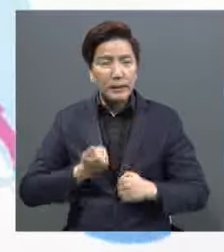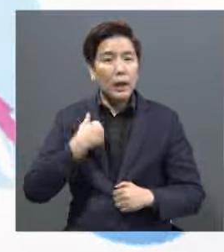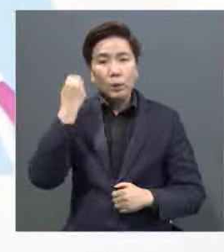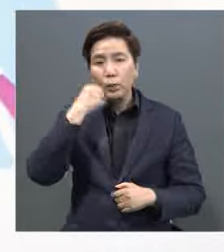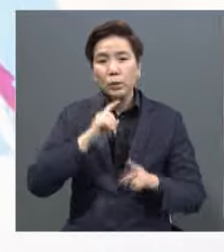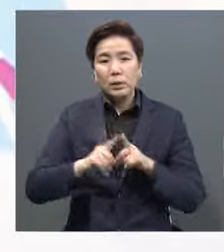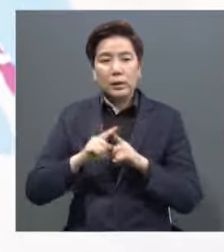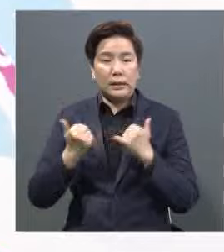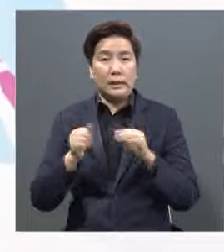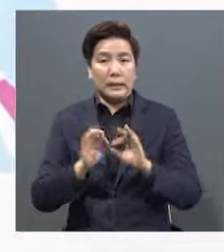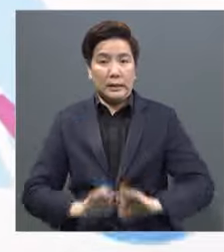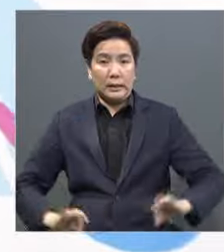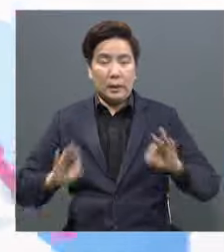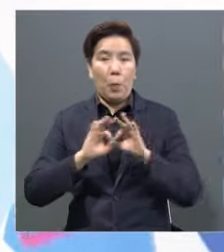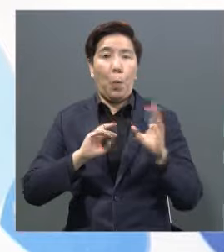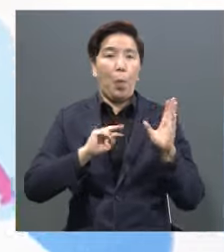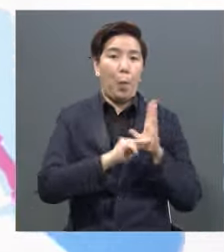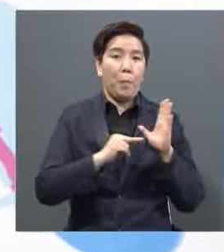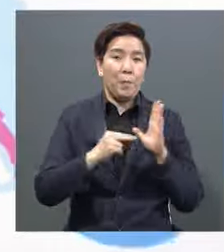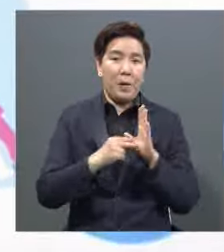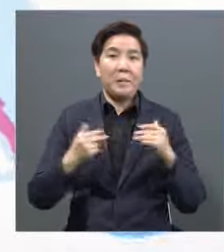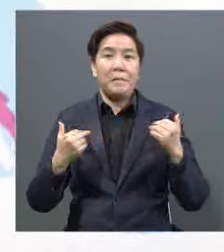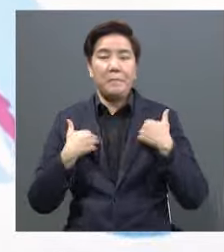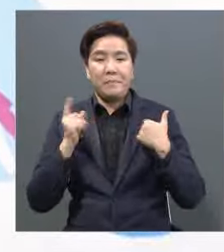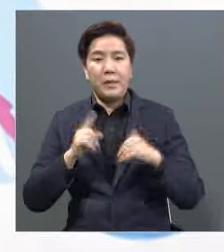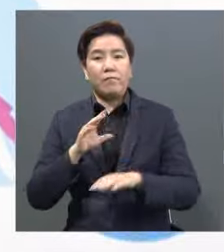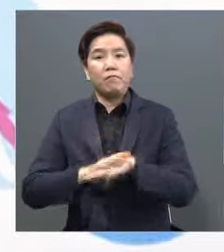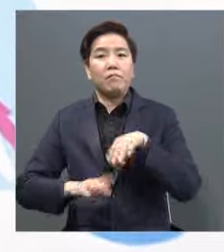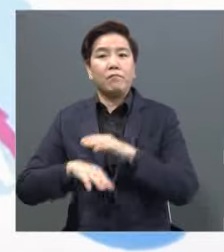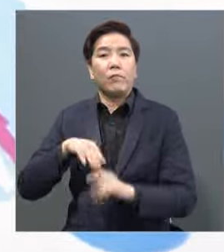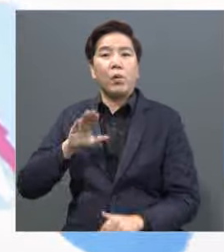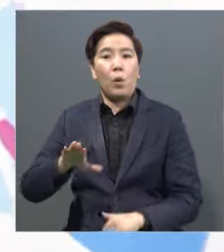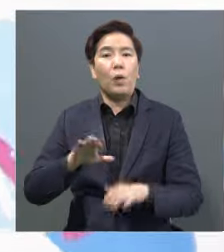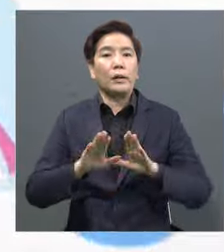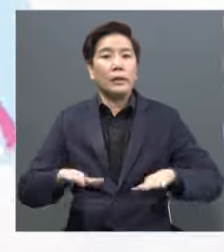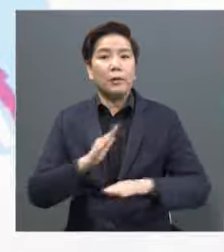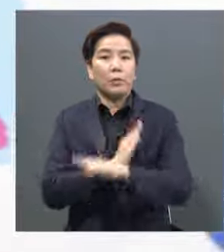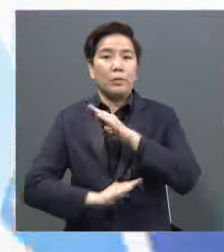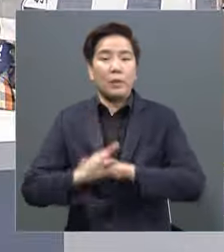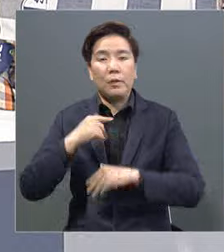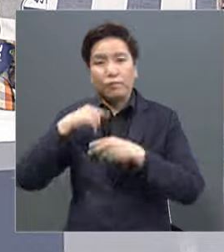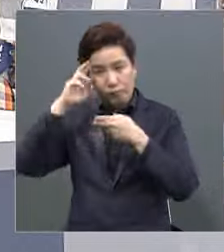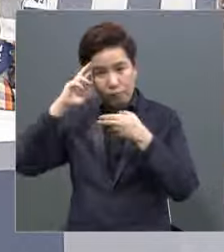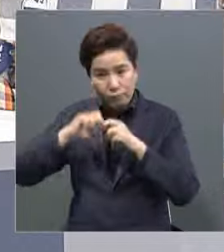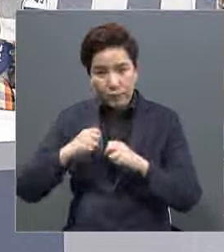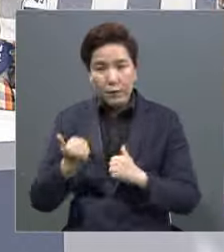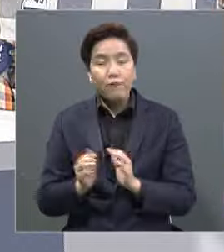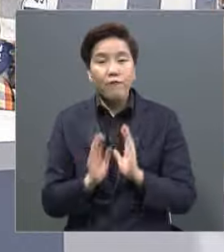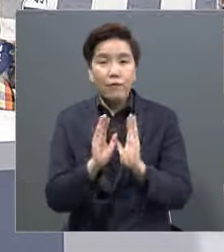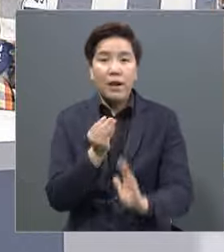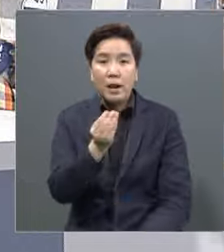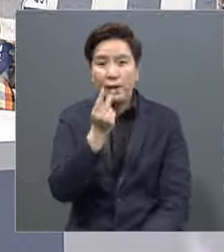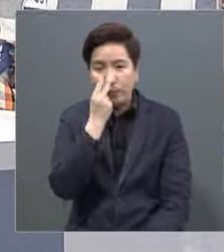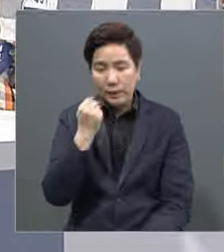วัยและที่สำคัญมันมีความหมายและที่สำคัญเป็นผลงานของน้องๆเด็กพิเศษใช่นะครับเพราะฉะนั้นก็อ่ะฝากไว้